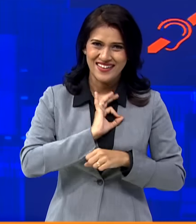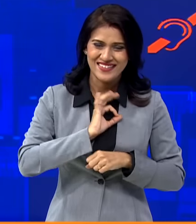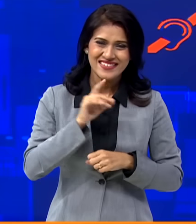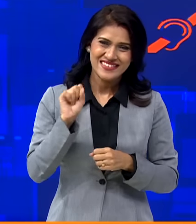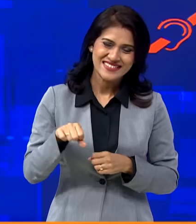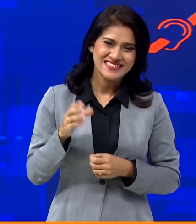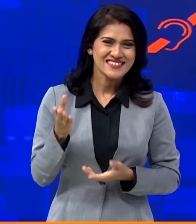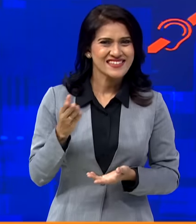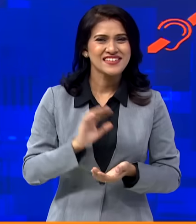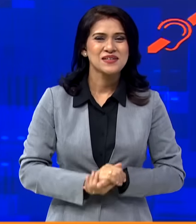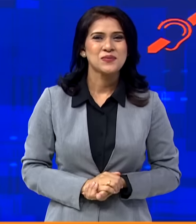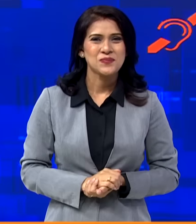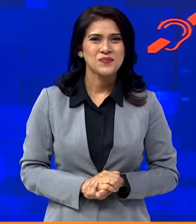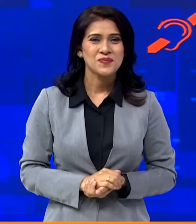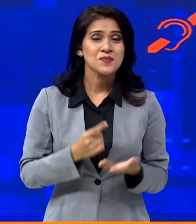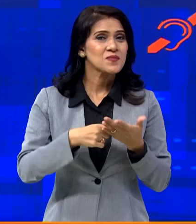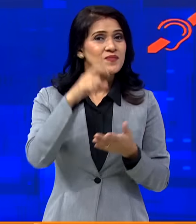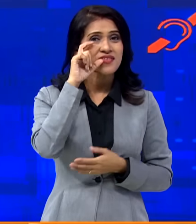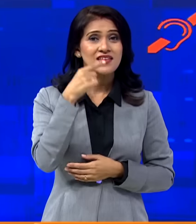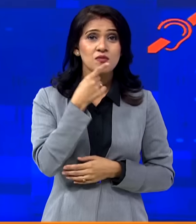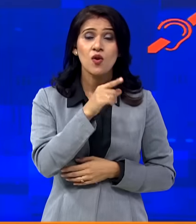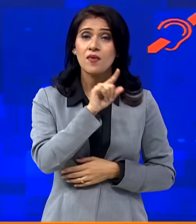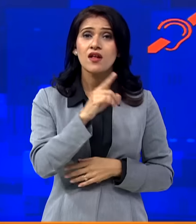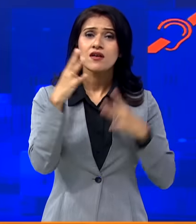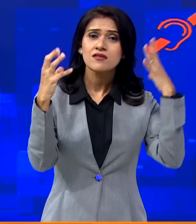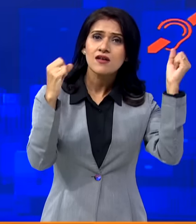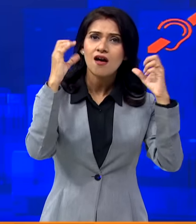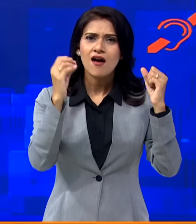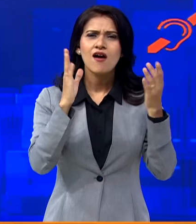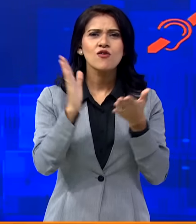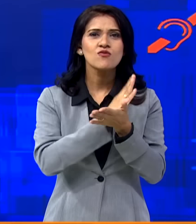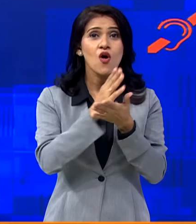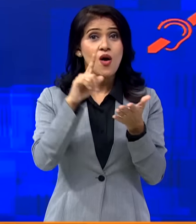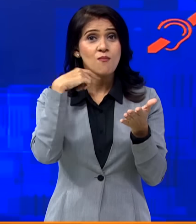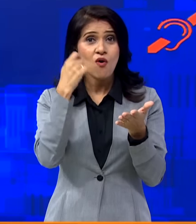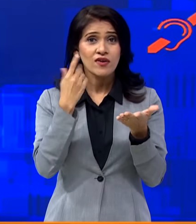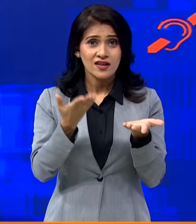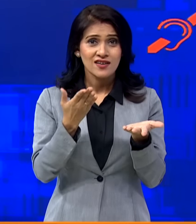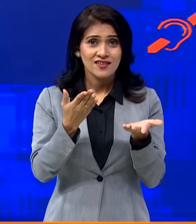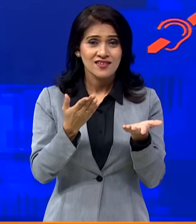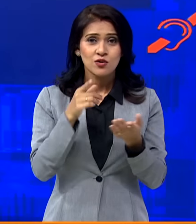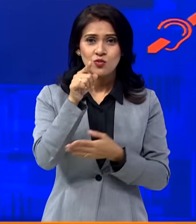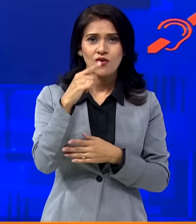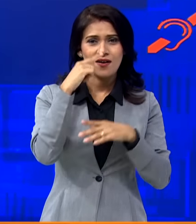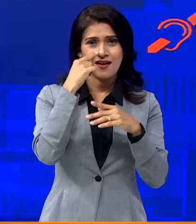होगा लेकिन एक साधु महात्मा गाना गाए तू चीज बड़ी है मस्त मस्त